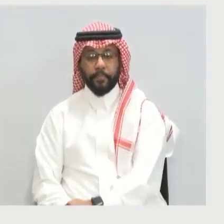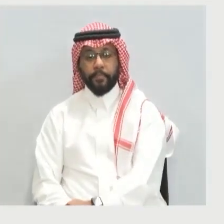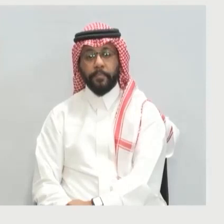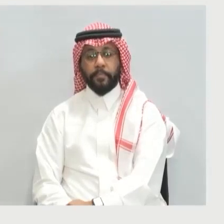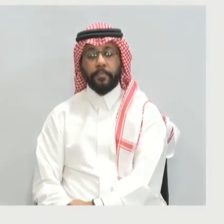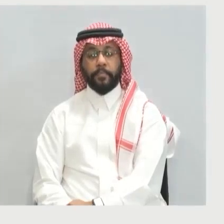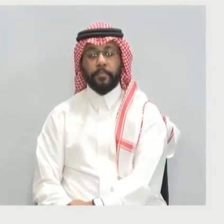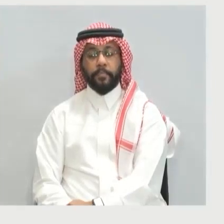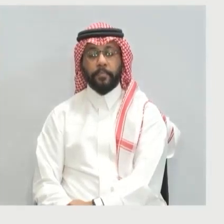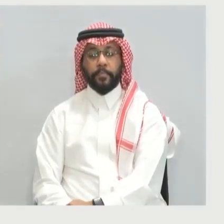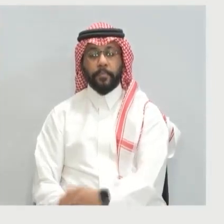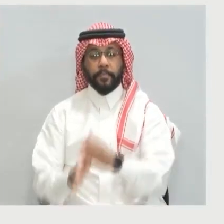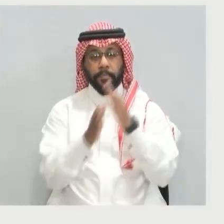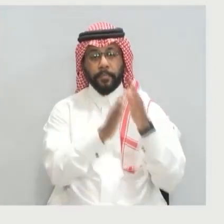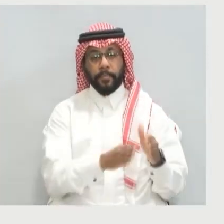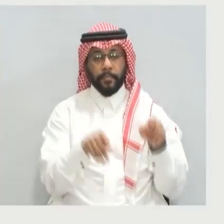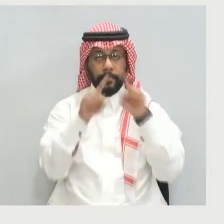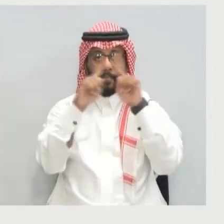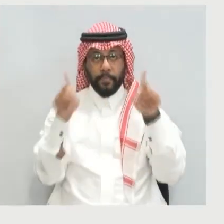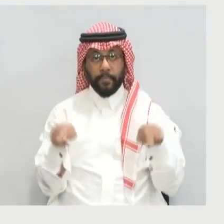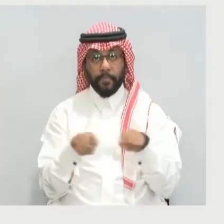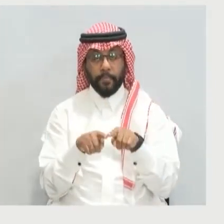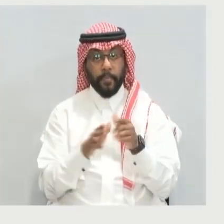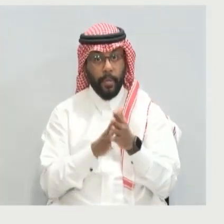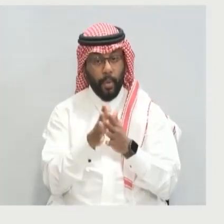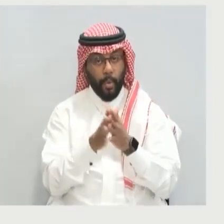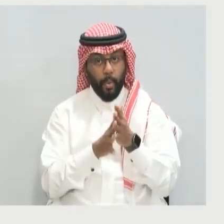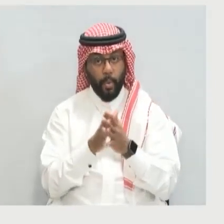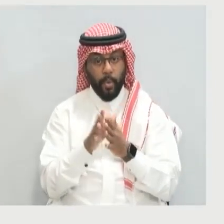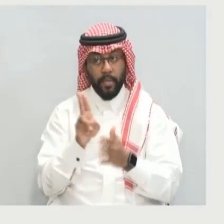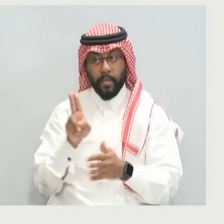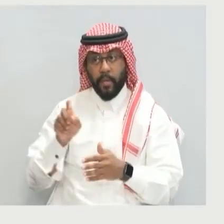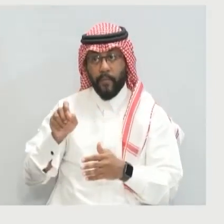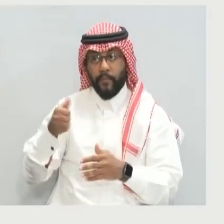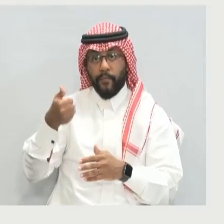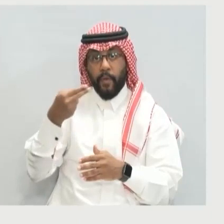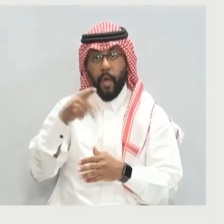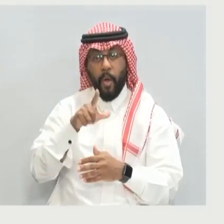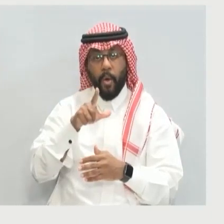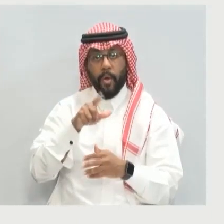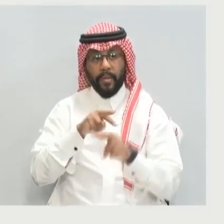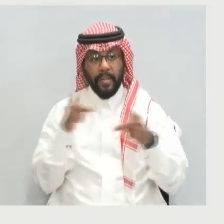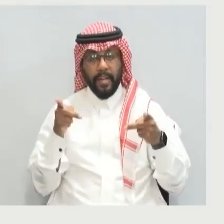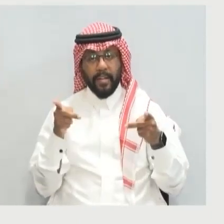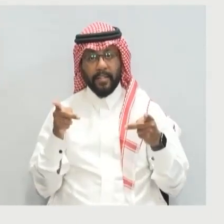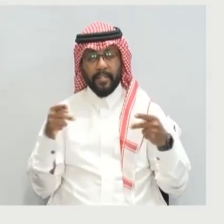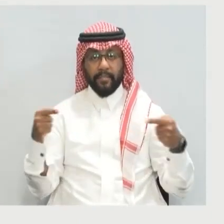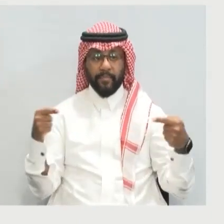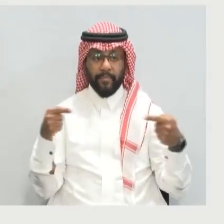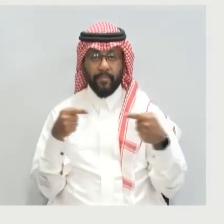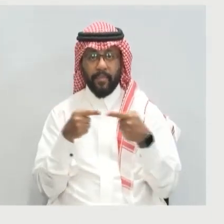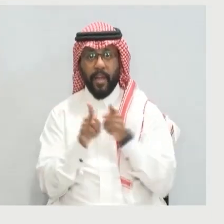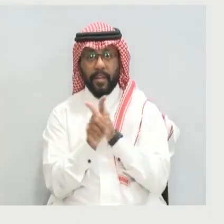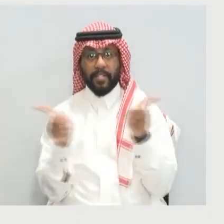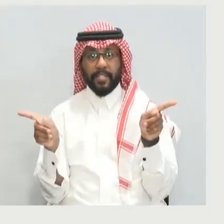حراره ننتقل الان الى عندما يكون التفاعل عكسي عندما يكون التفاعل عكسي